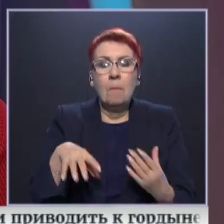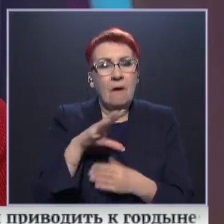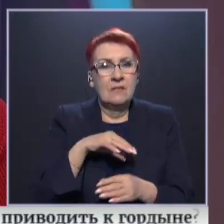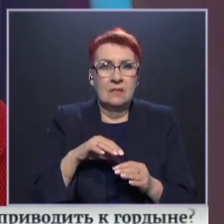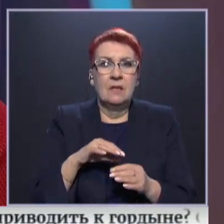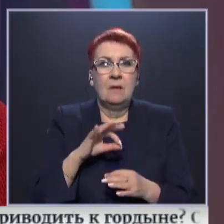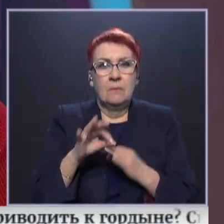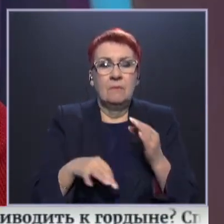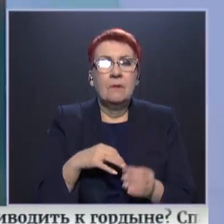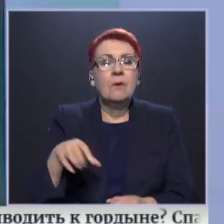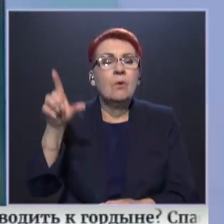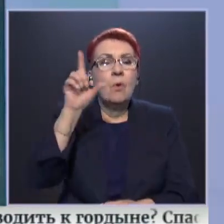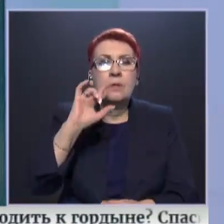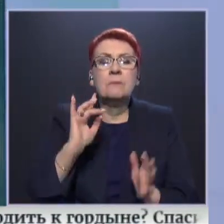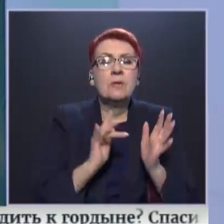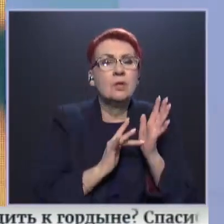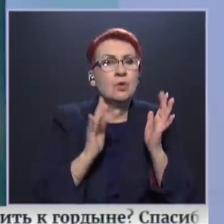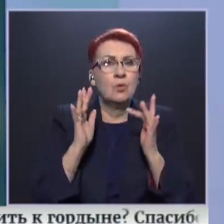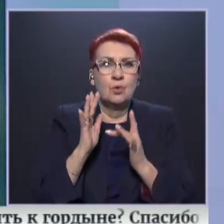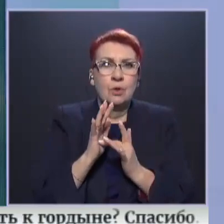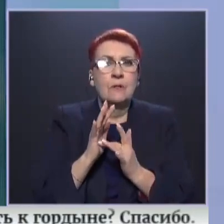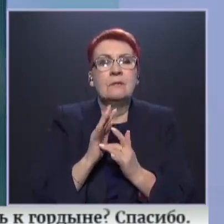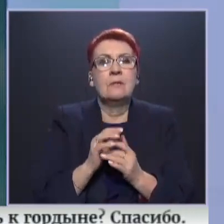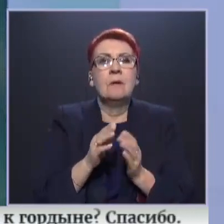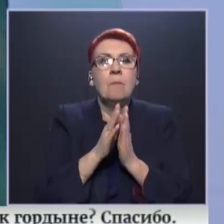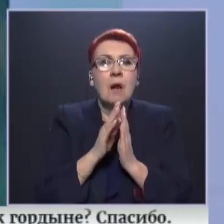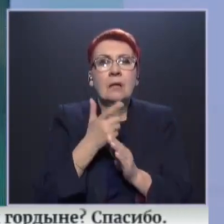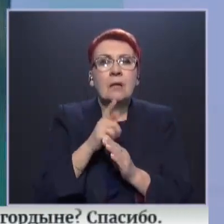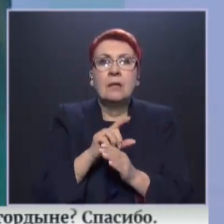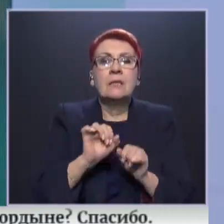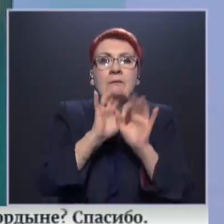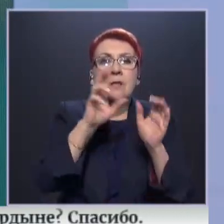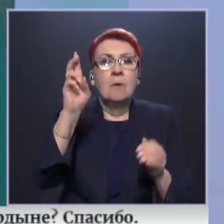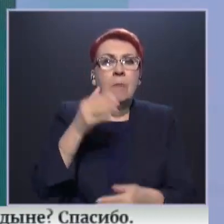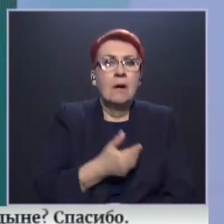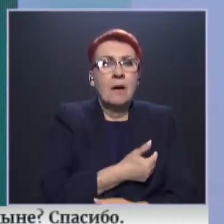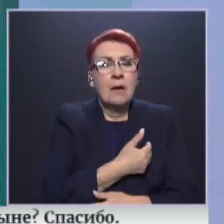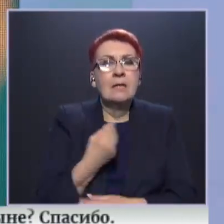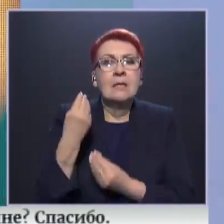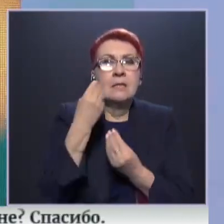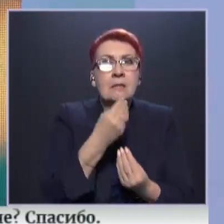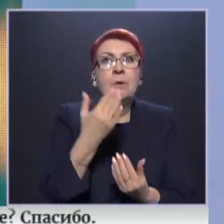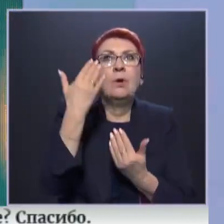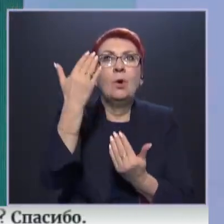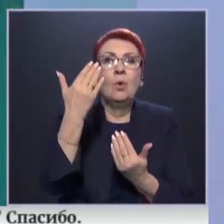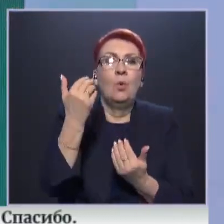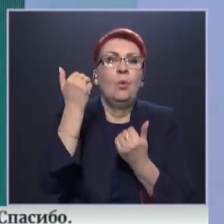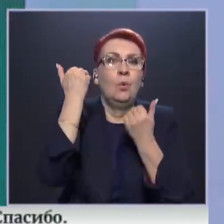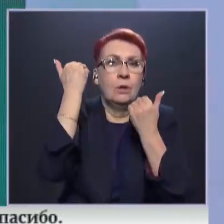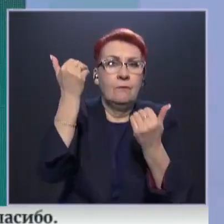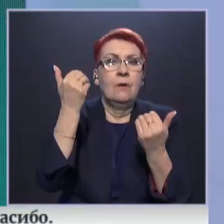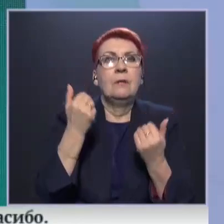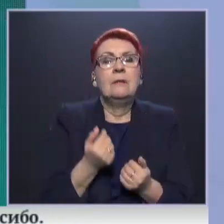планете. Господи Иисусе Христе, молитвами Богородицы не спасли руку Твою с высоты святаго жилища